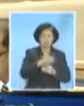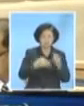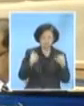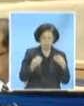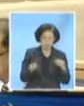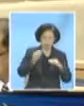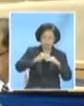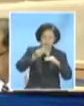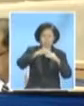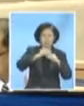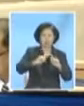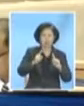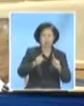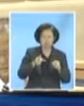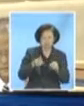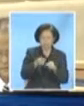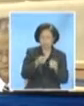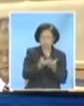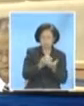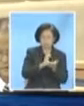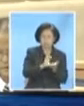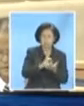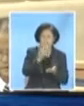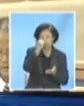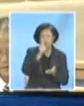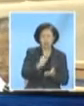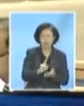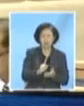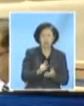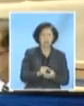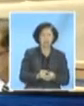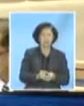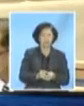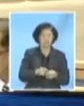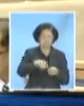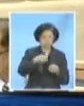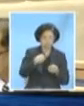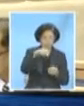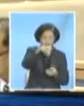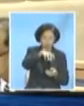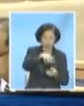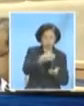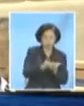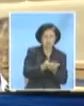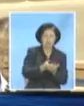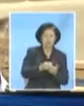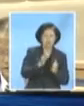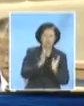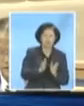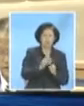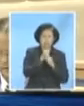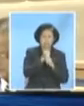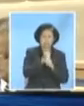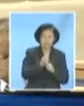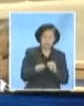าเป็นเพราะเหตุใดจึงไปตัดลงนะครับในขณะเดียวกันนะครับอีกอันหนึ่งกองทุนผู้สูงอายุก็ต้องขอบคุณรัฐบาลที่เพิ่มจาก174ล้